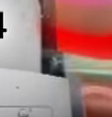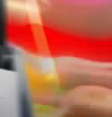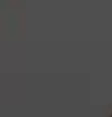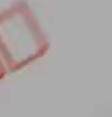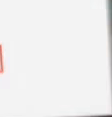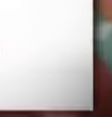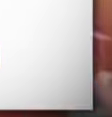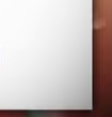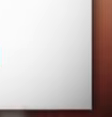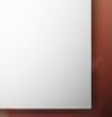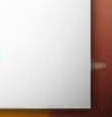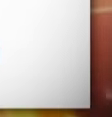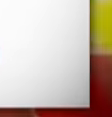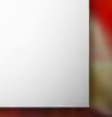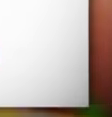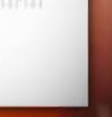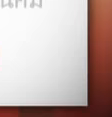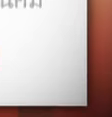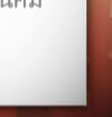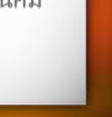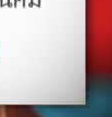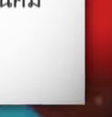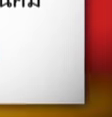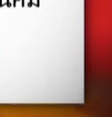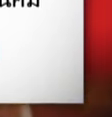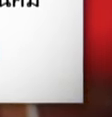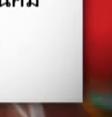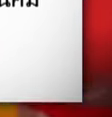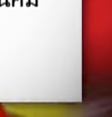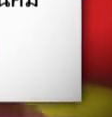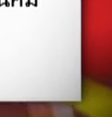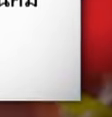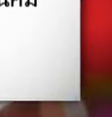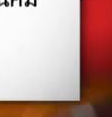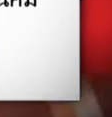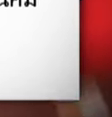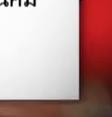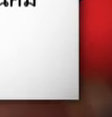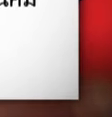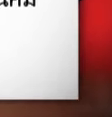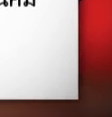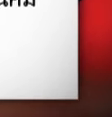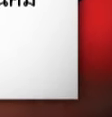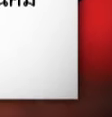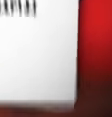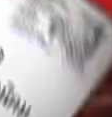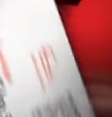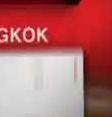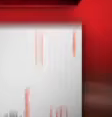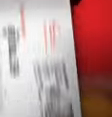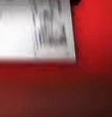02-790-2084หรือส่งจดหมายมาที่ตู้ปน59ปนฟเสนานิคมกรุงเทพ